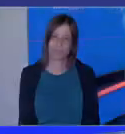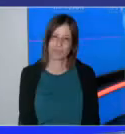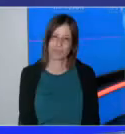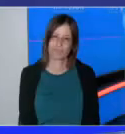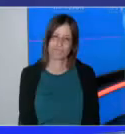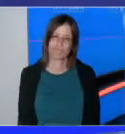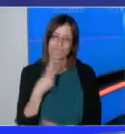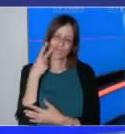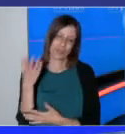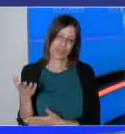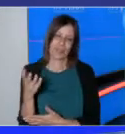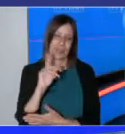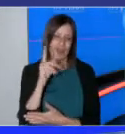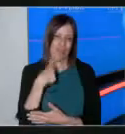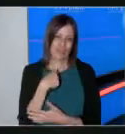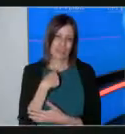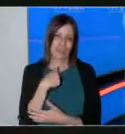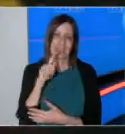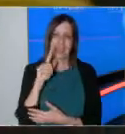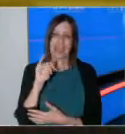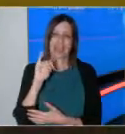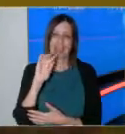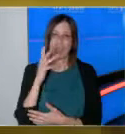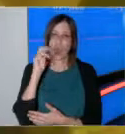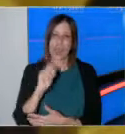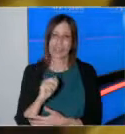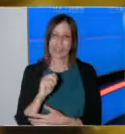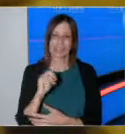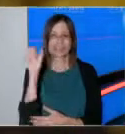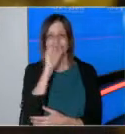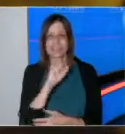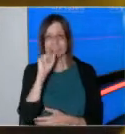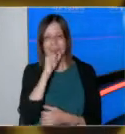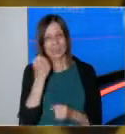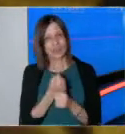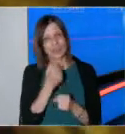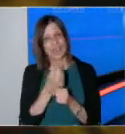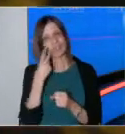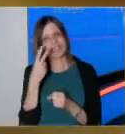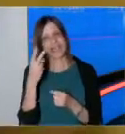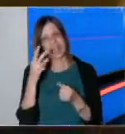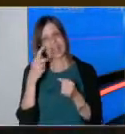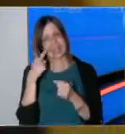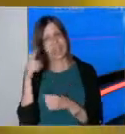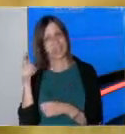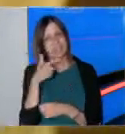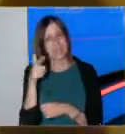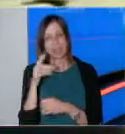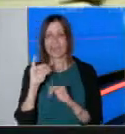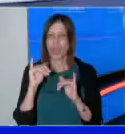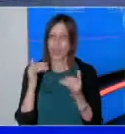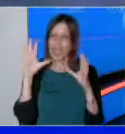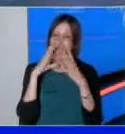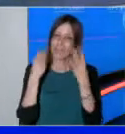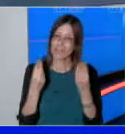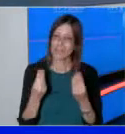תראו אותה, אל תראו אותי. לירון בן שמעון, זמרת ויוצרת. היא מסתכלת על המצלמה הנכונה, ערב טוב